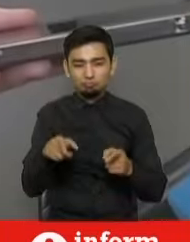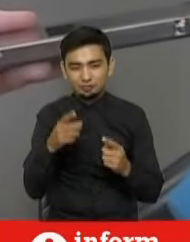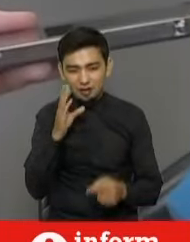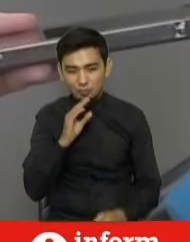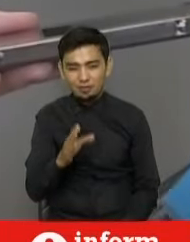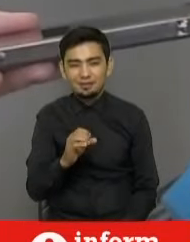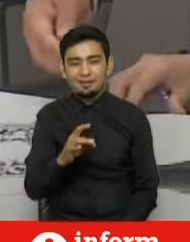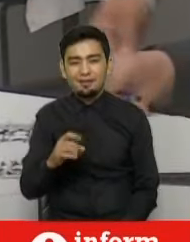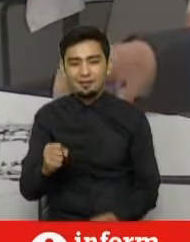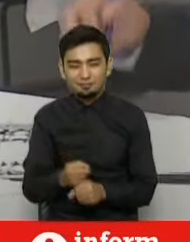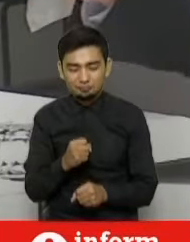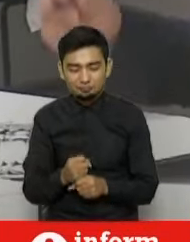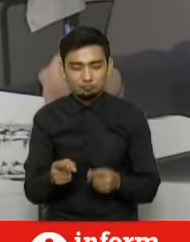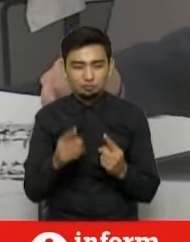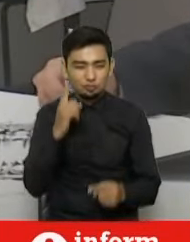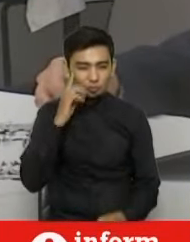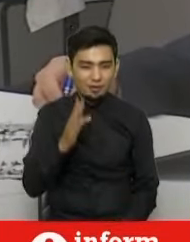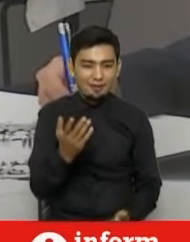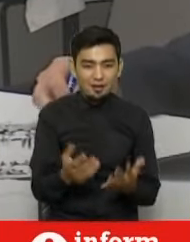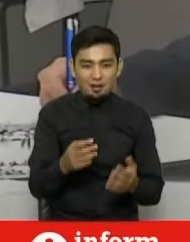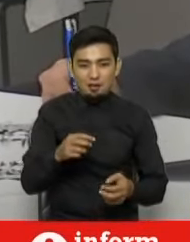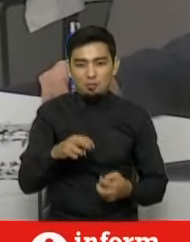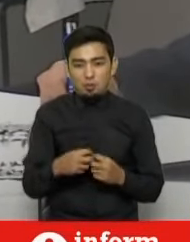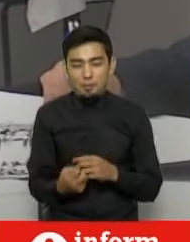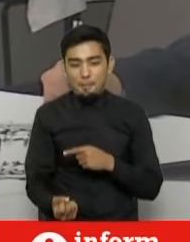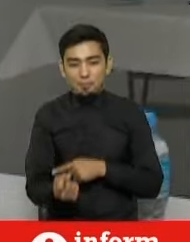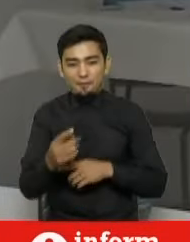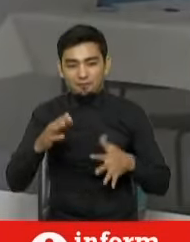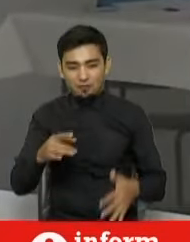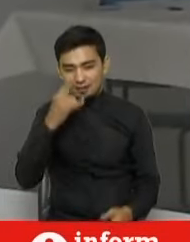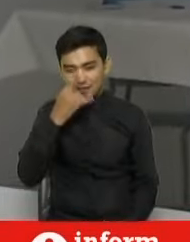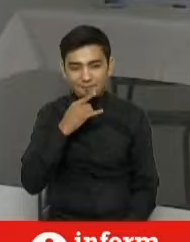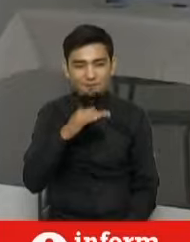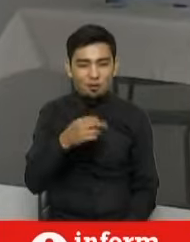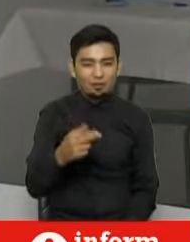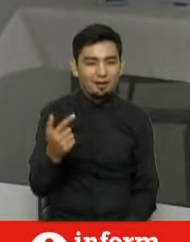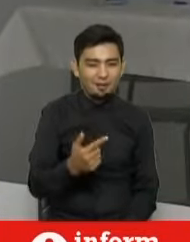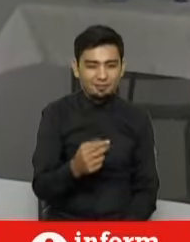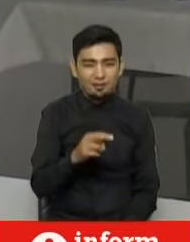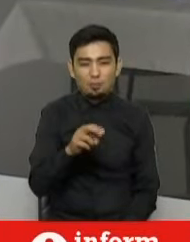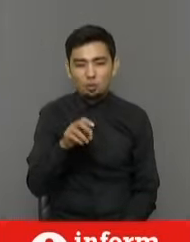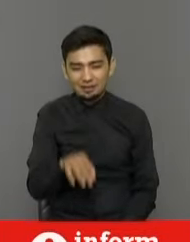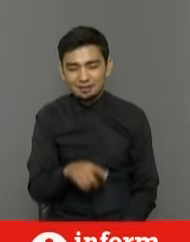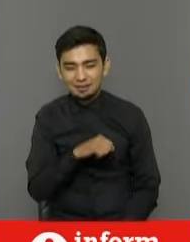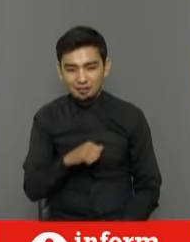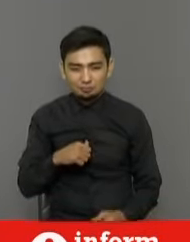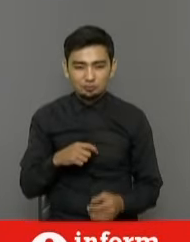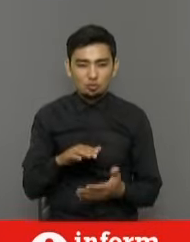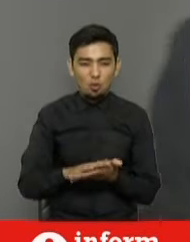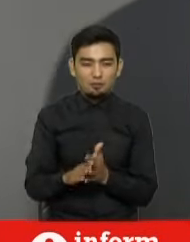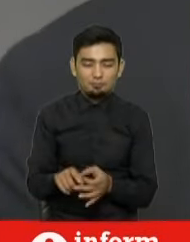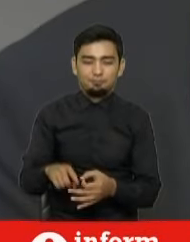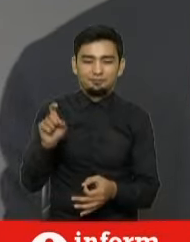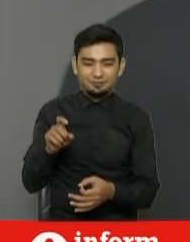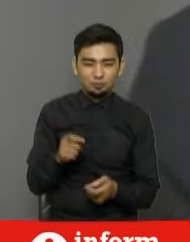Это первый толчок. А если все же возникнут риски, Казахстанский фонд гарантирования депозитов может в одностороннем порядке расторгнуть договор с